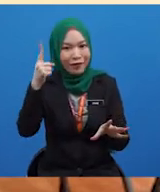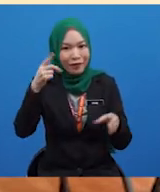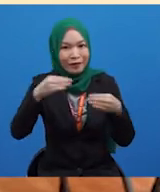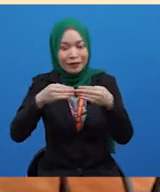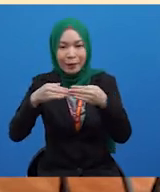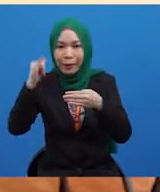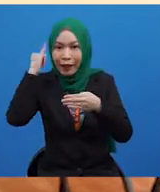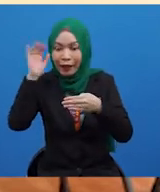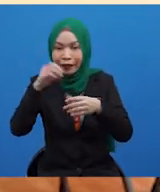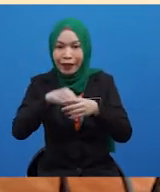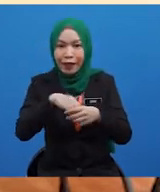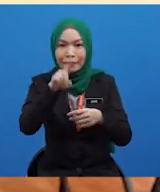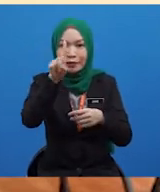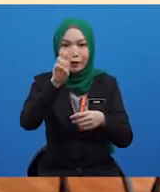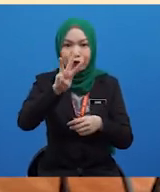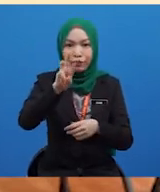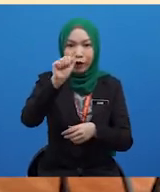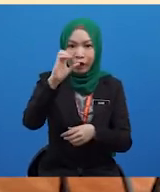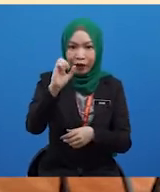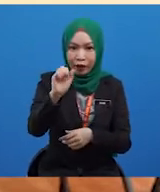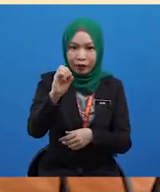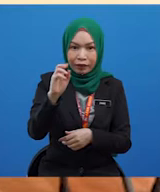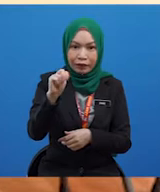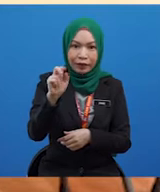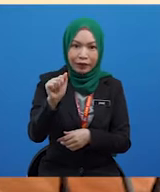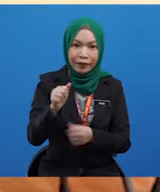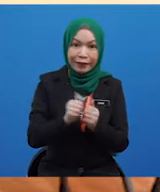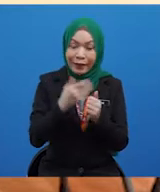idea dalam sesebuah wacana dengan baik.